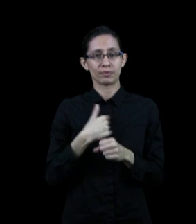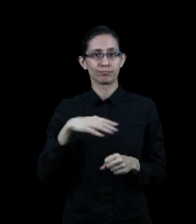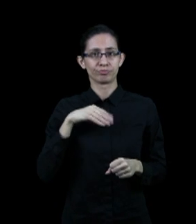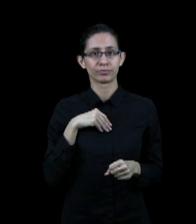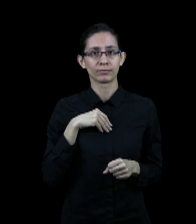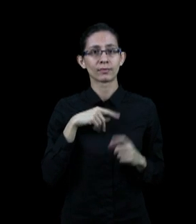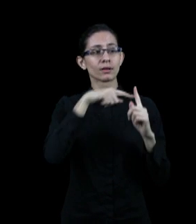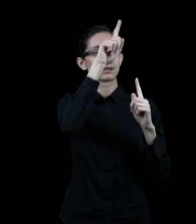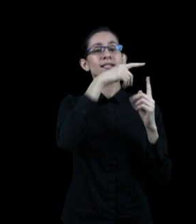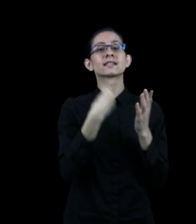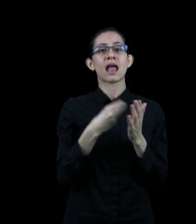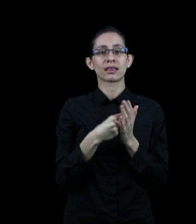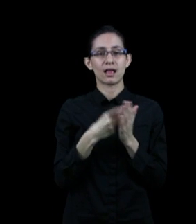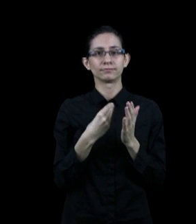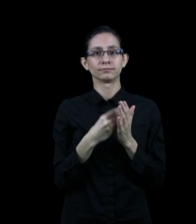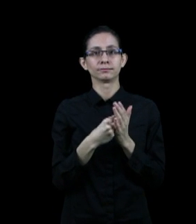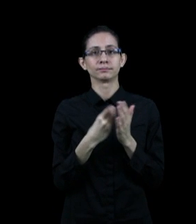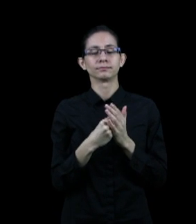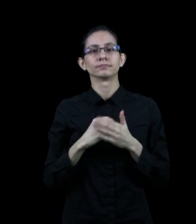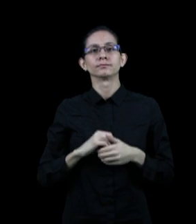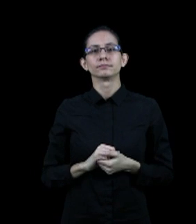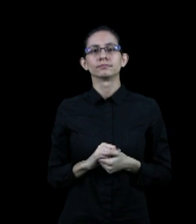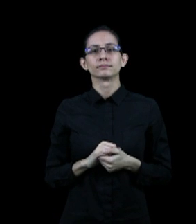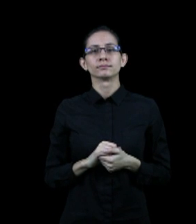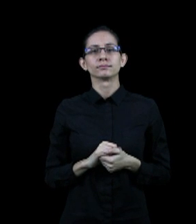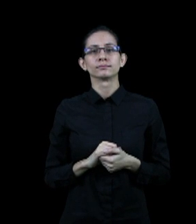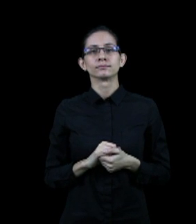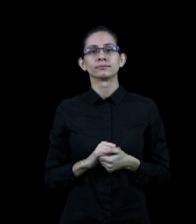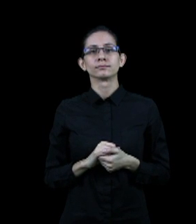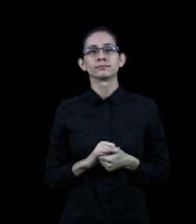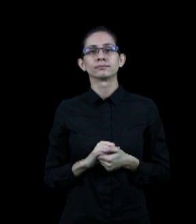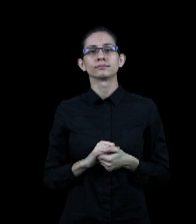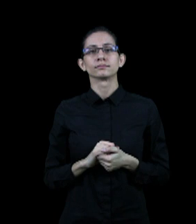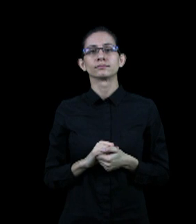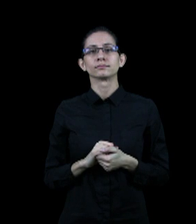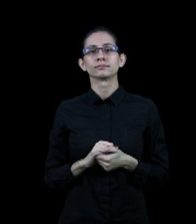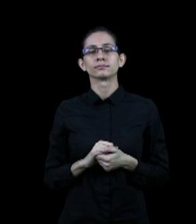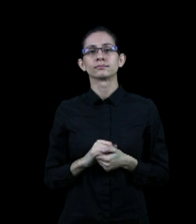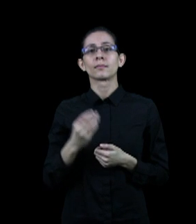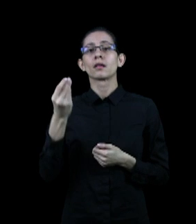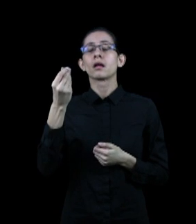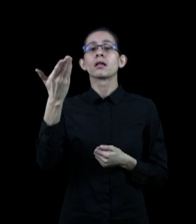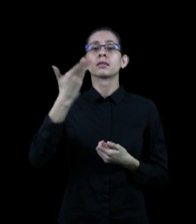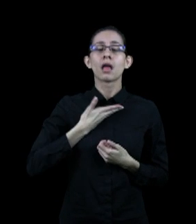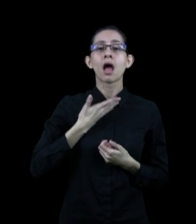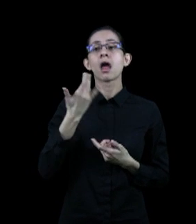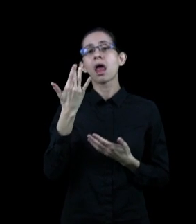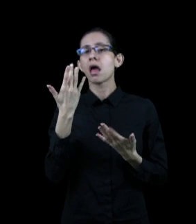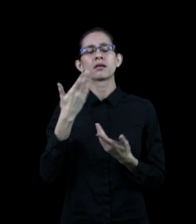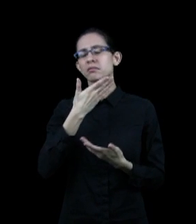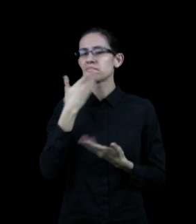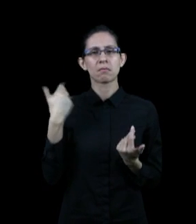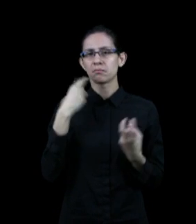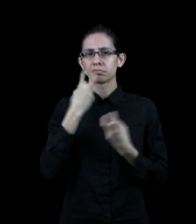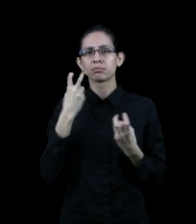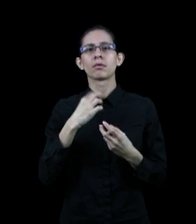Licząc średnio. A tu mamy cenę za film. I przyjmijmy, że bez względu na cenę, czy płacicie mi 0 czy